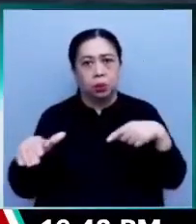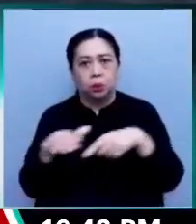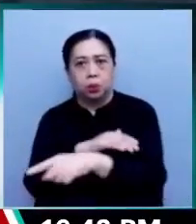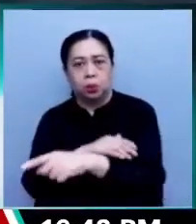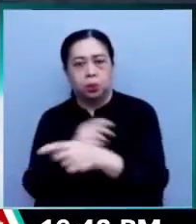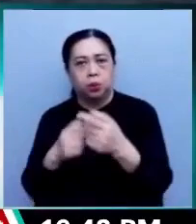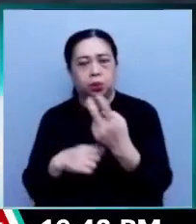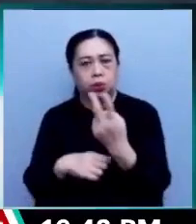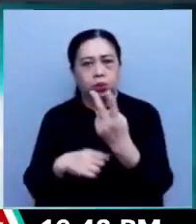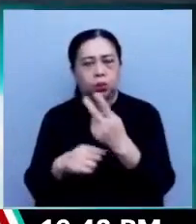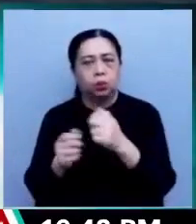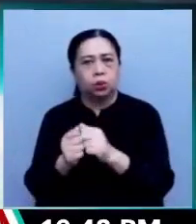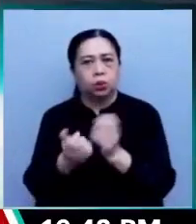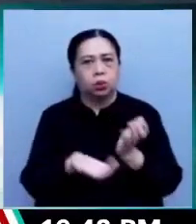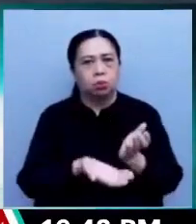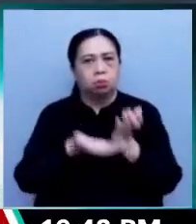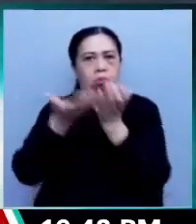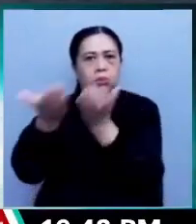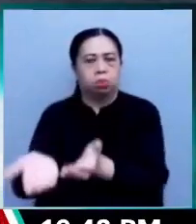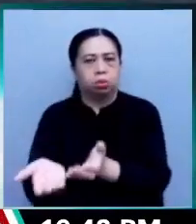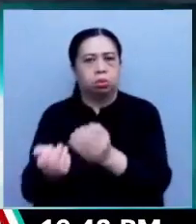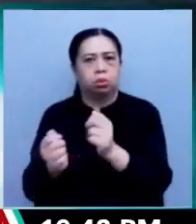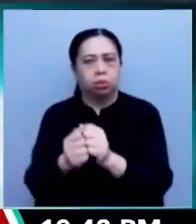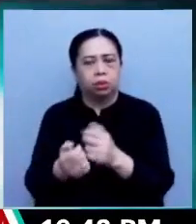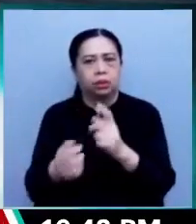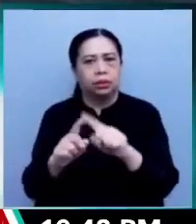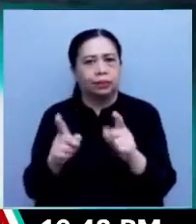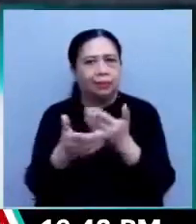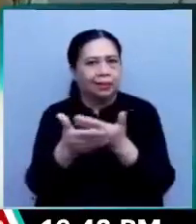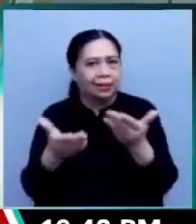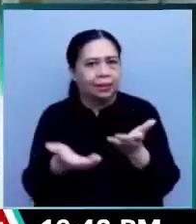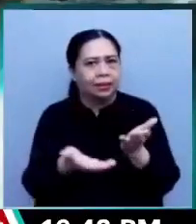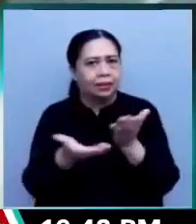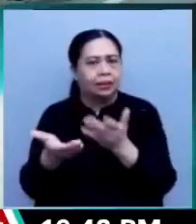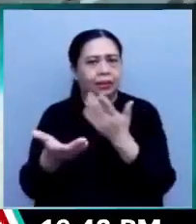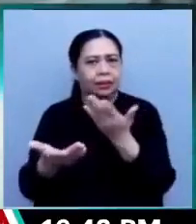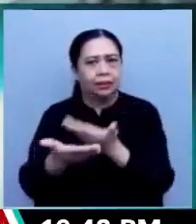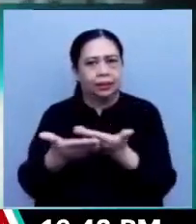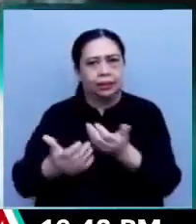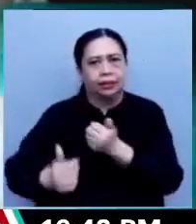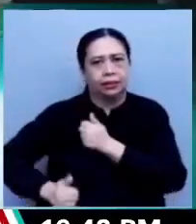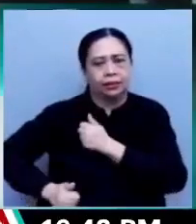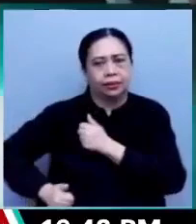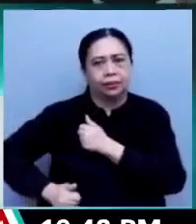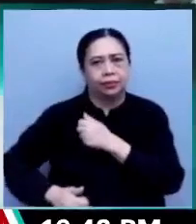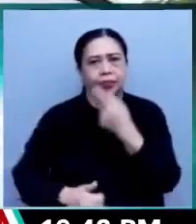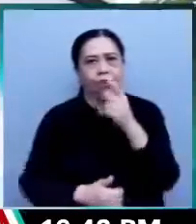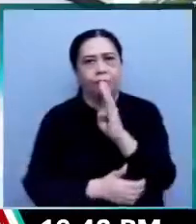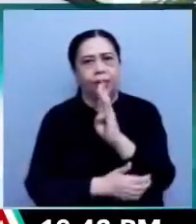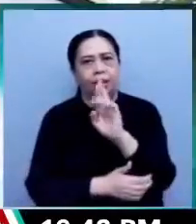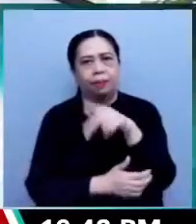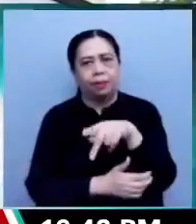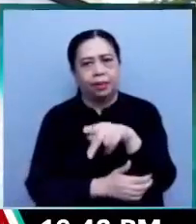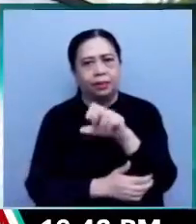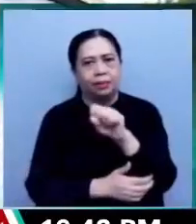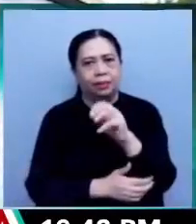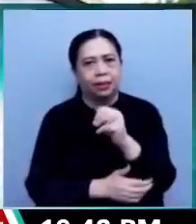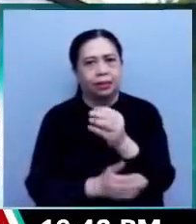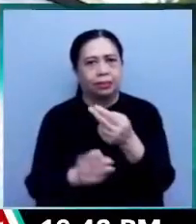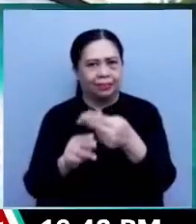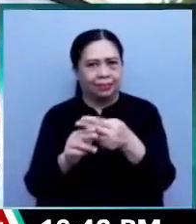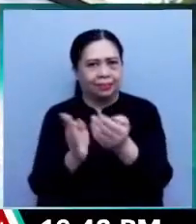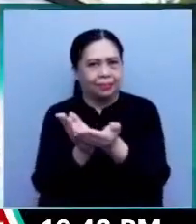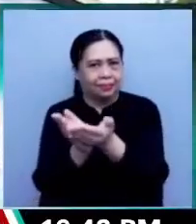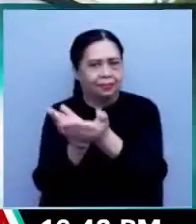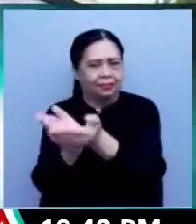at nailod ang pagkain at ibang gamit ng mga sundalo sa BRP Sierra Madre. This is, to me, irresponsible